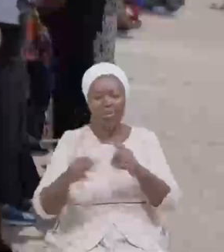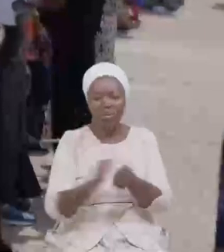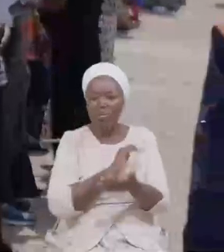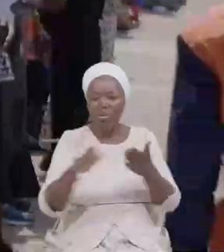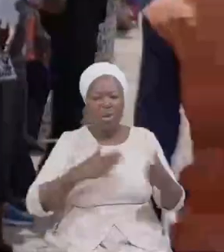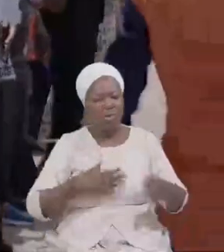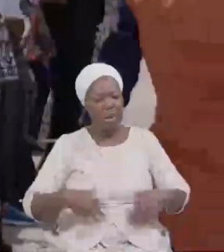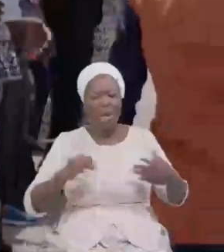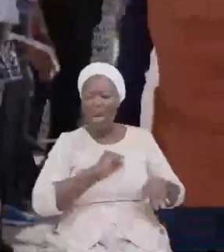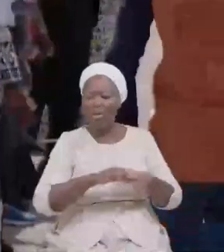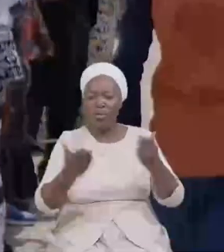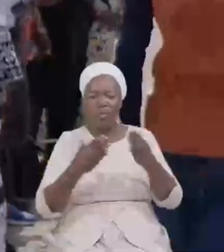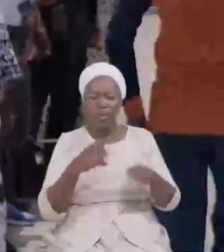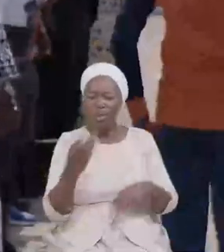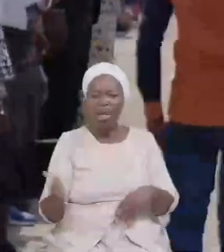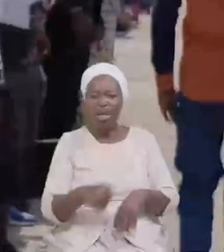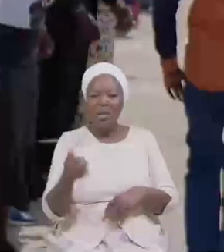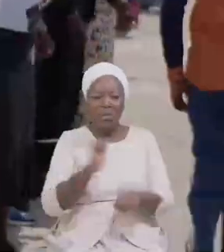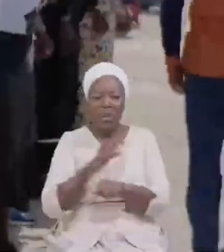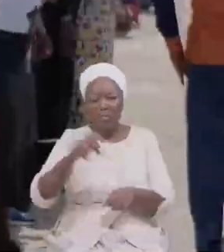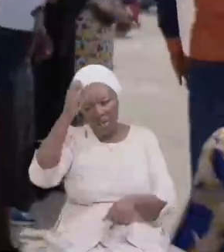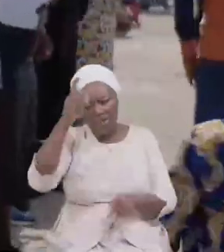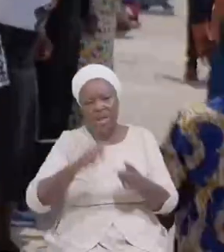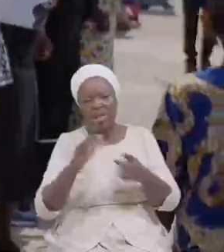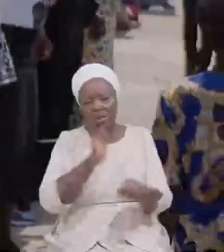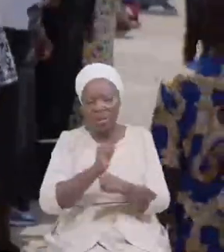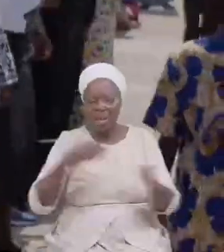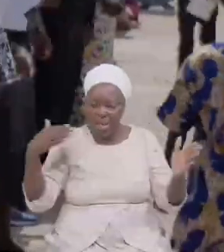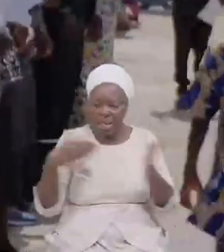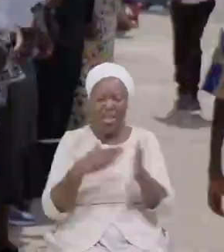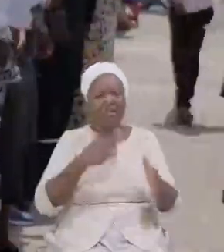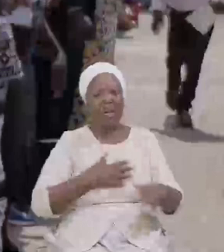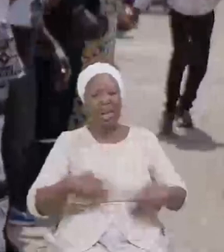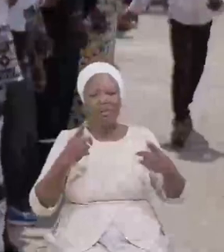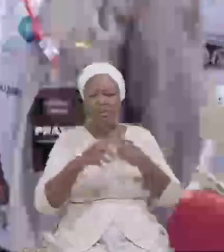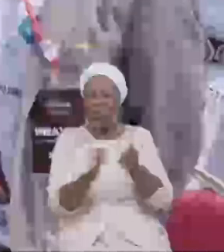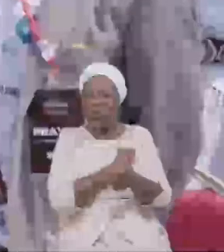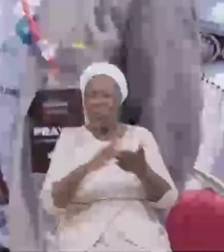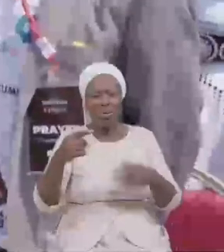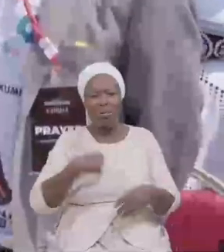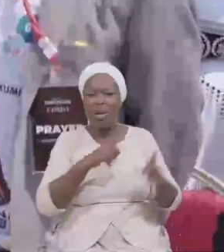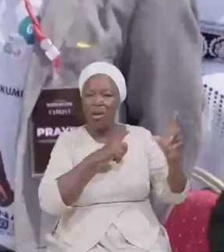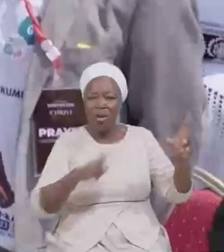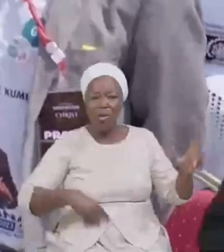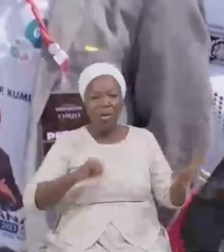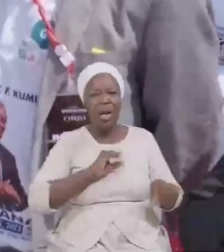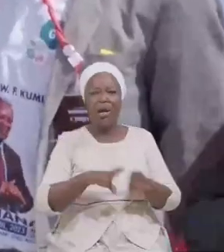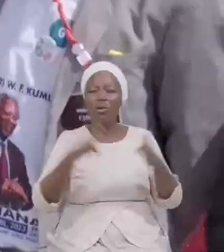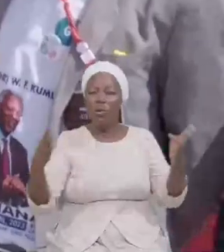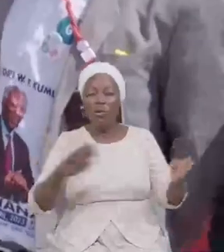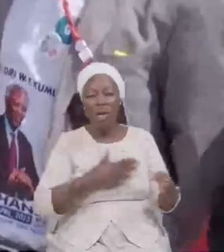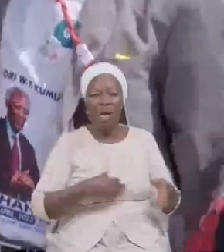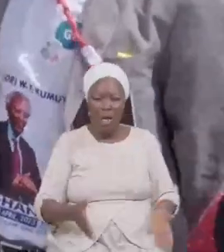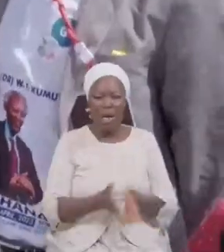du diable qui militent contre ma vie me ruinent. Seigneur, je t'ouvre mon